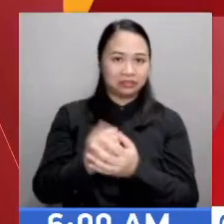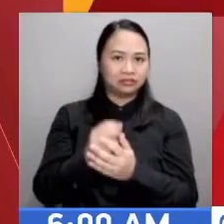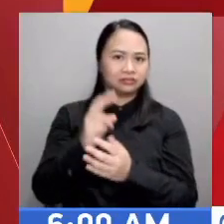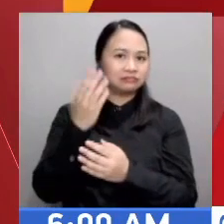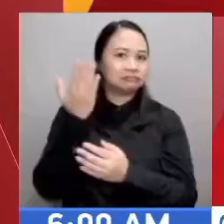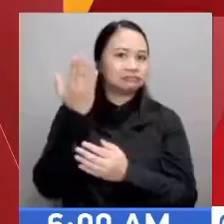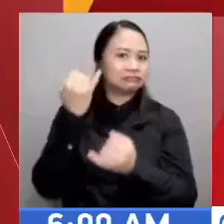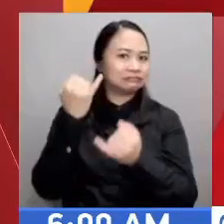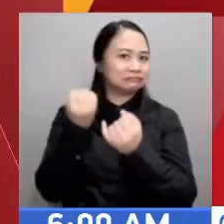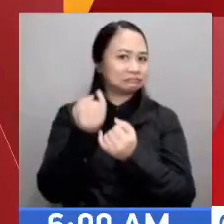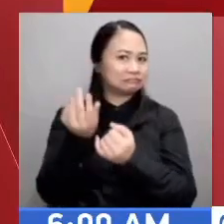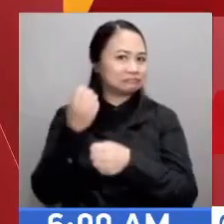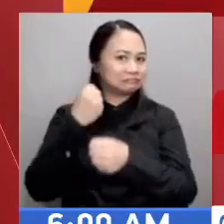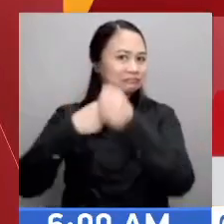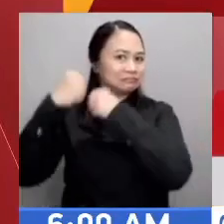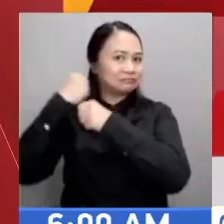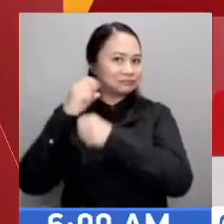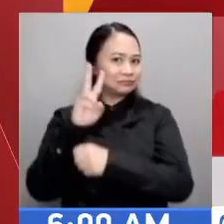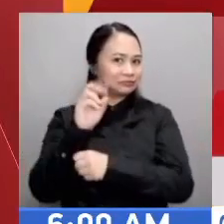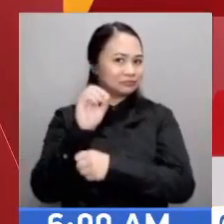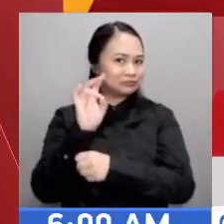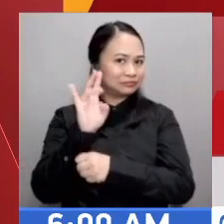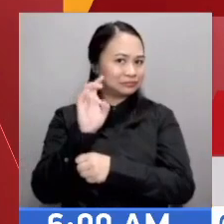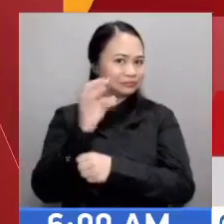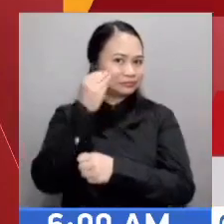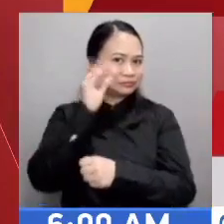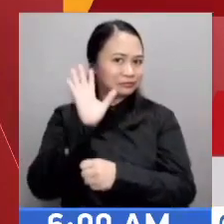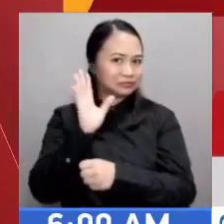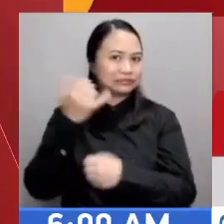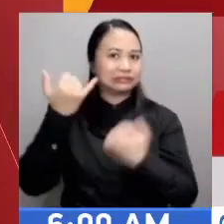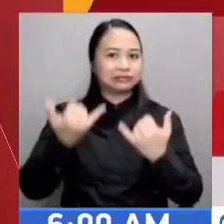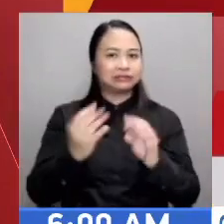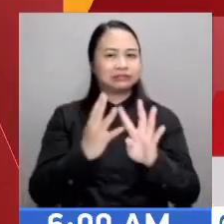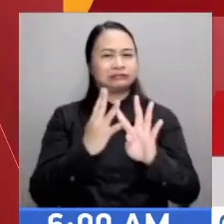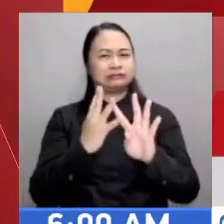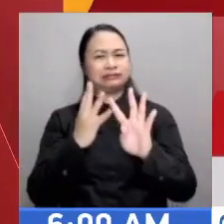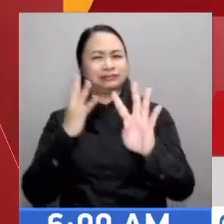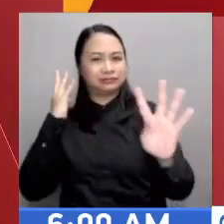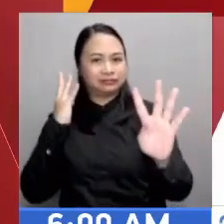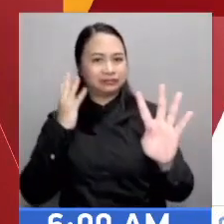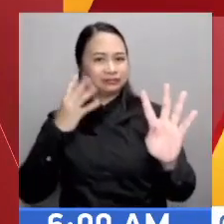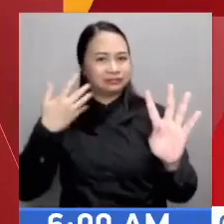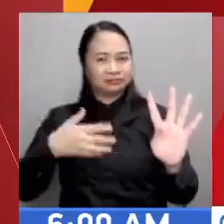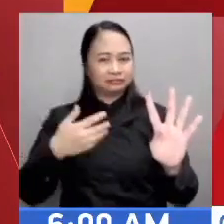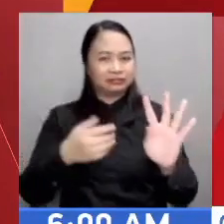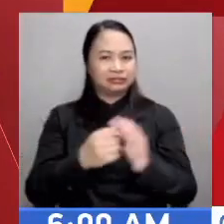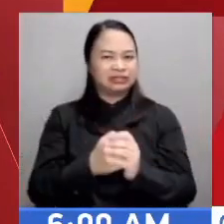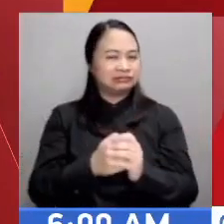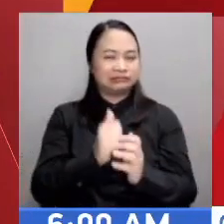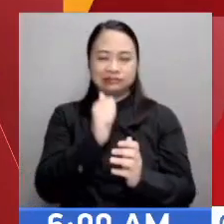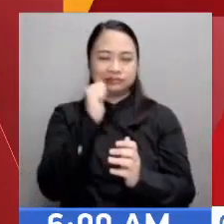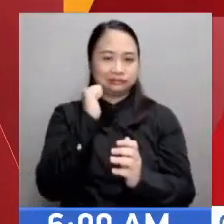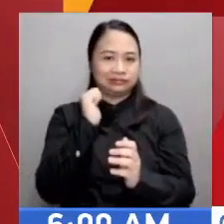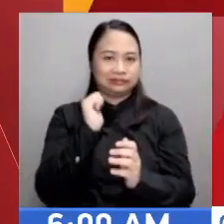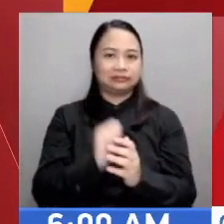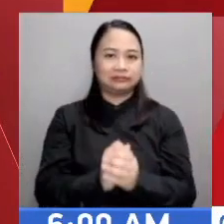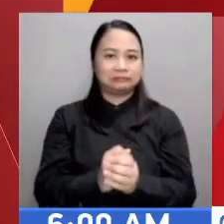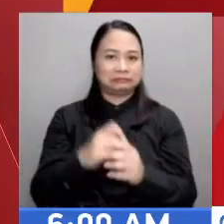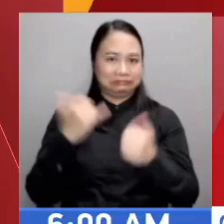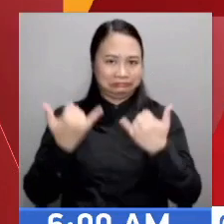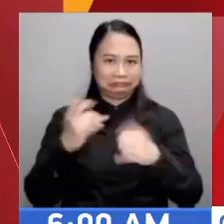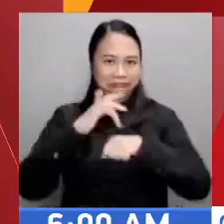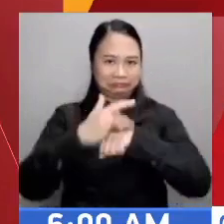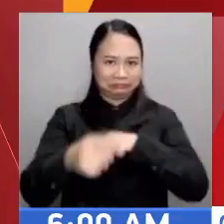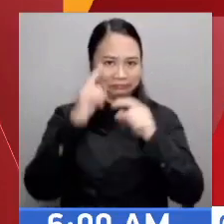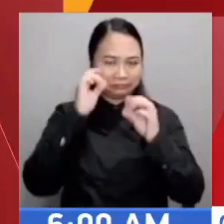pag-uwi ngayon. May mahaba yung pila eh. Marami tao eh. Ayaw ko makipagsiksikan eh. Si Jocelyn naman, sasagarin na raw ang bakasyon niya